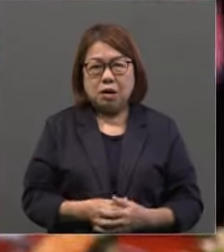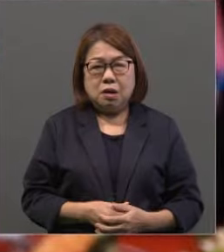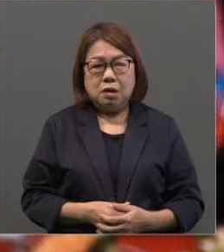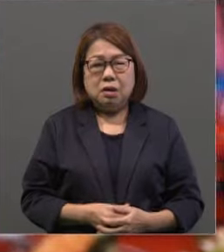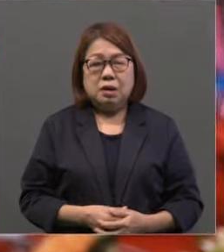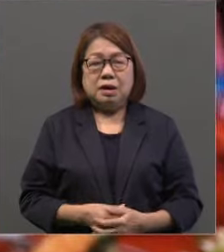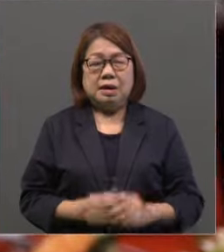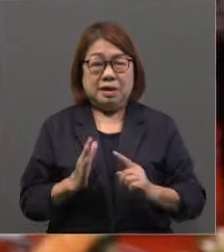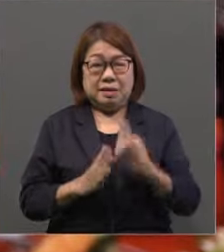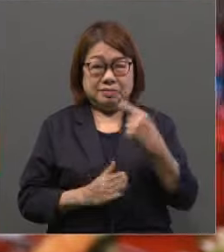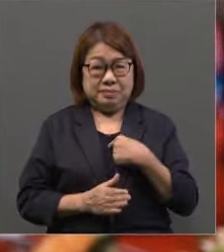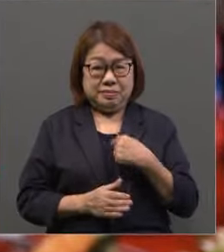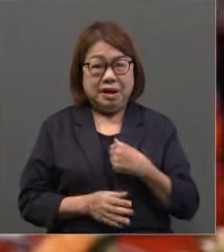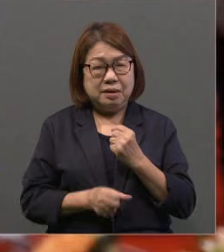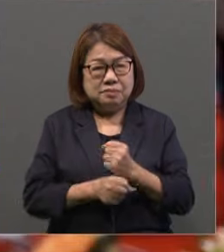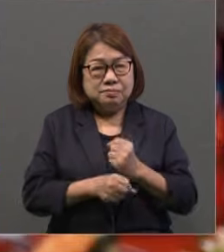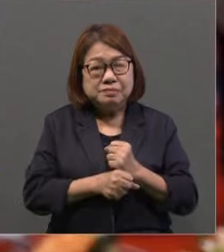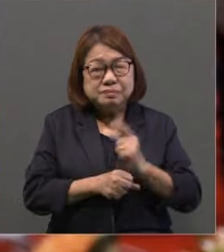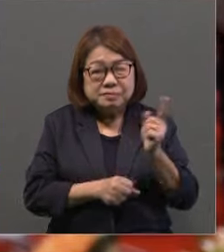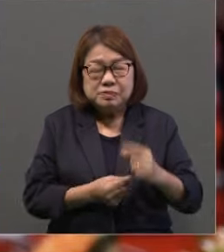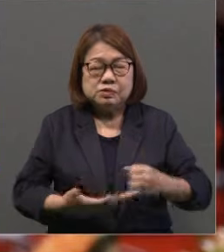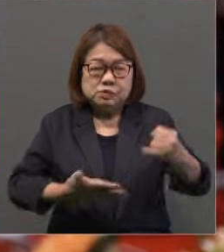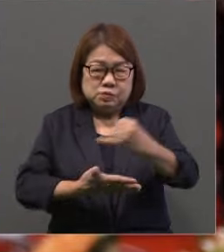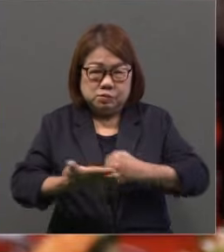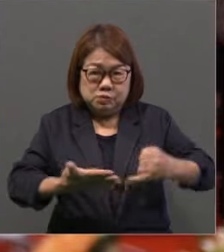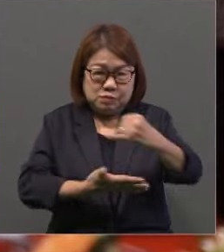คือตอนแรกหนูอยากเป็นดีไซเนอร์ค่ะ